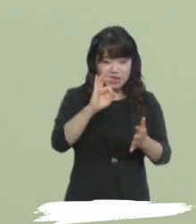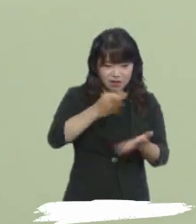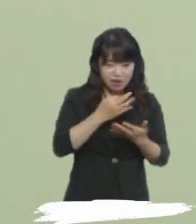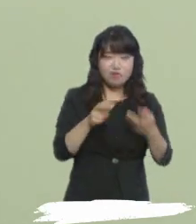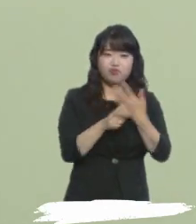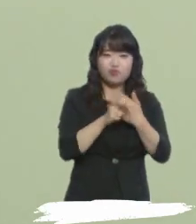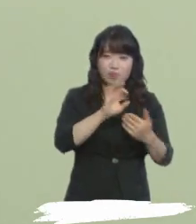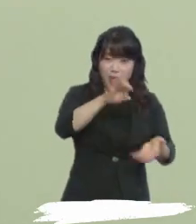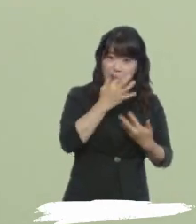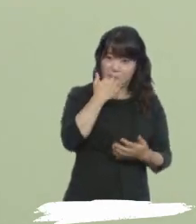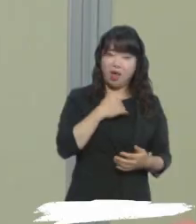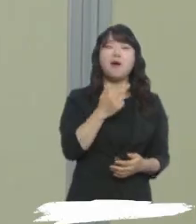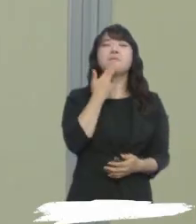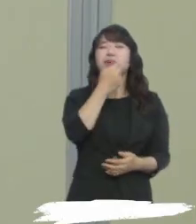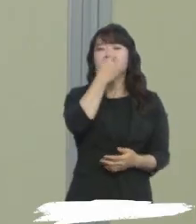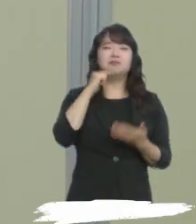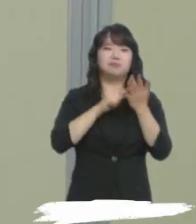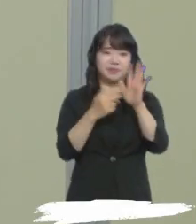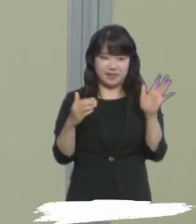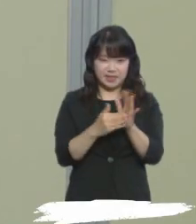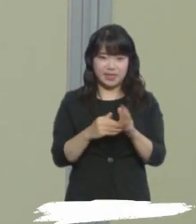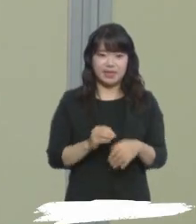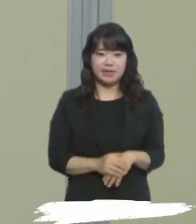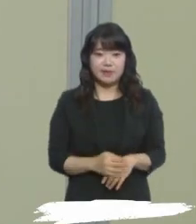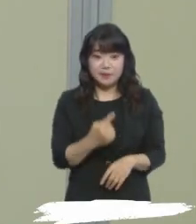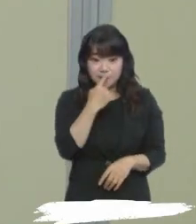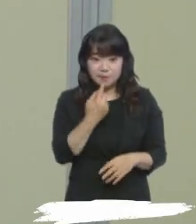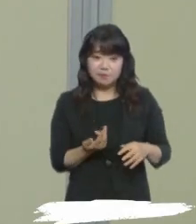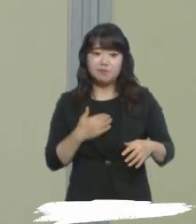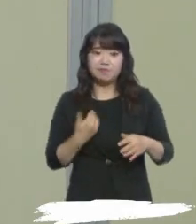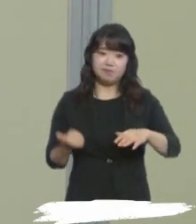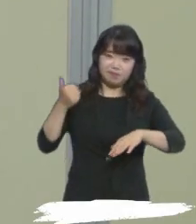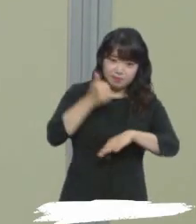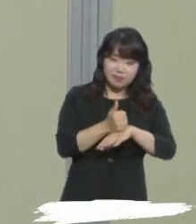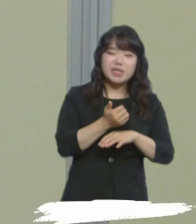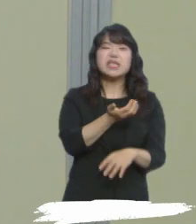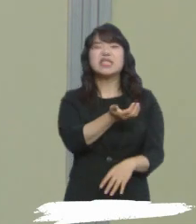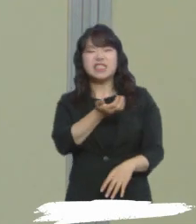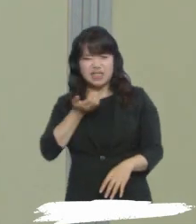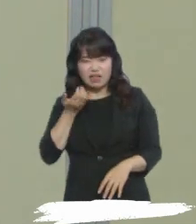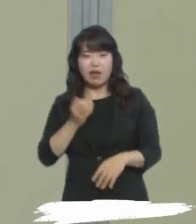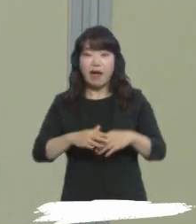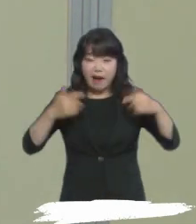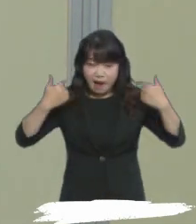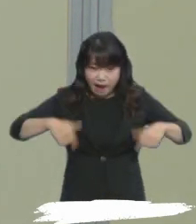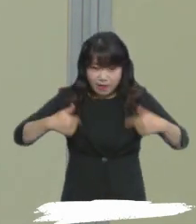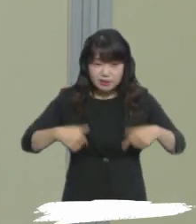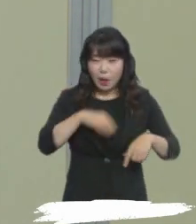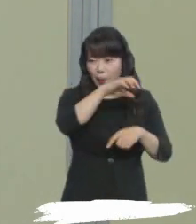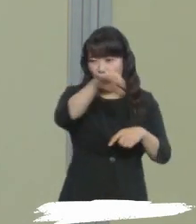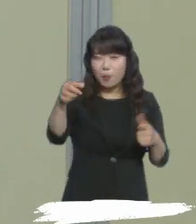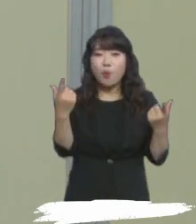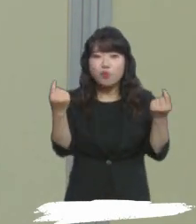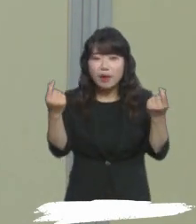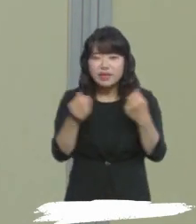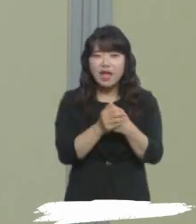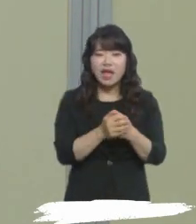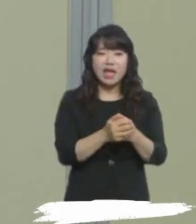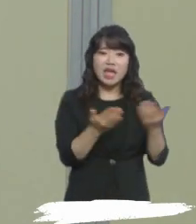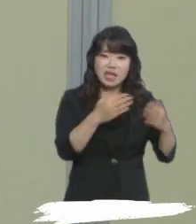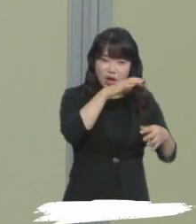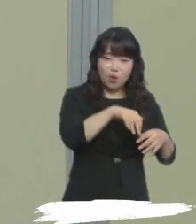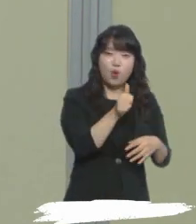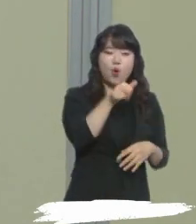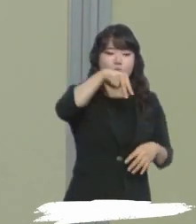아니라는 주장입니다. 사실은 제가 취임하기 이전부터 늘상 어느 회사든 현장 소장이라는 그